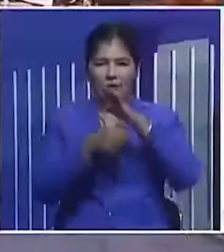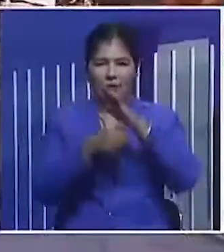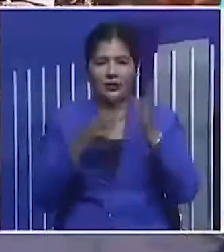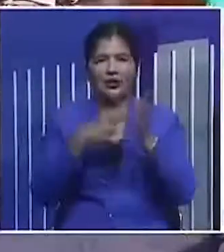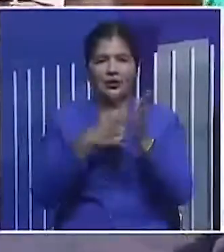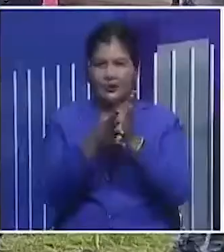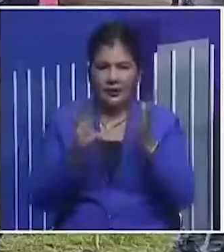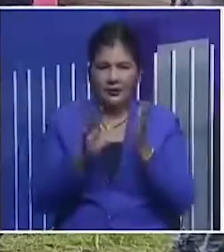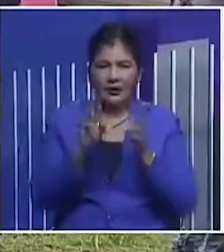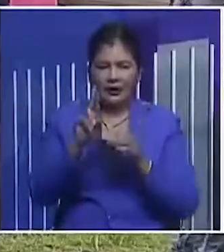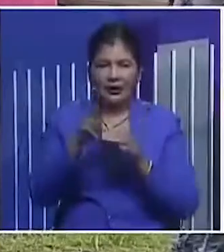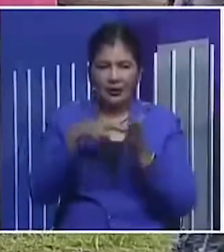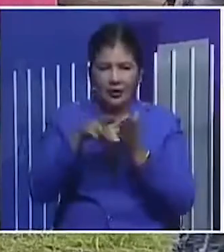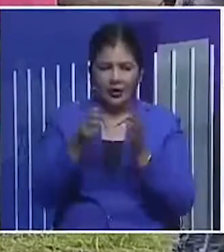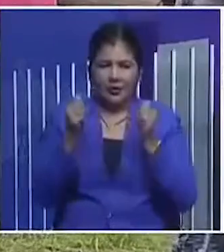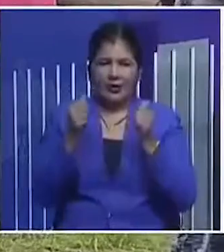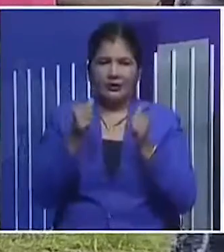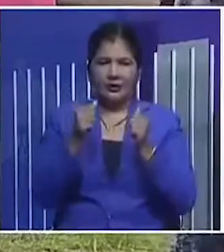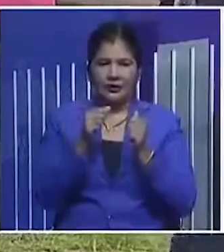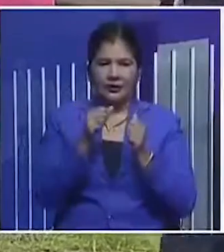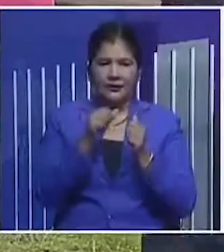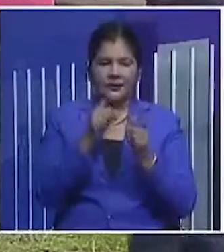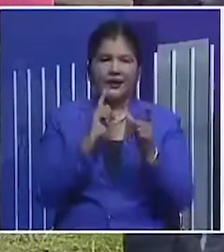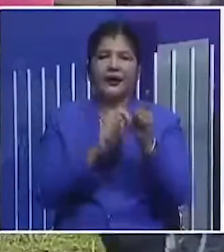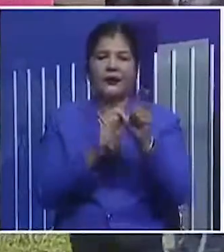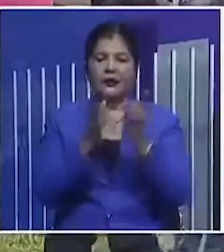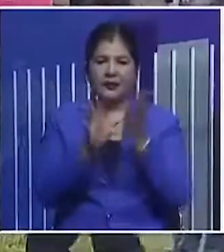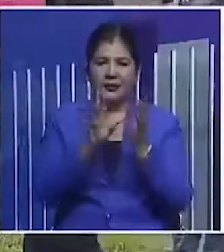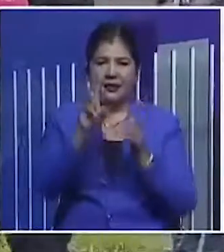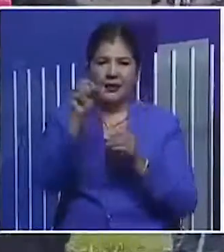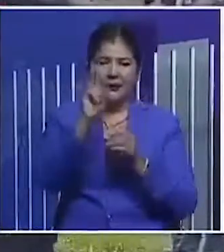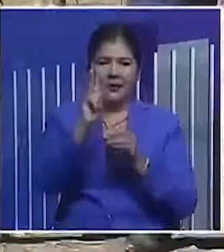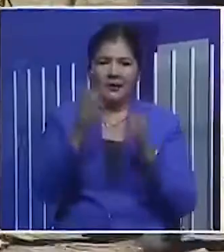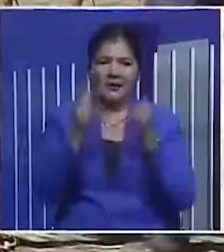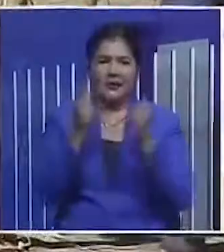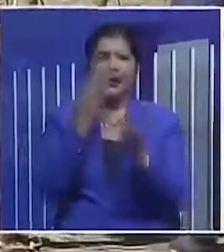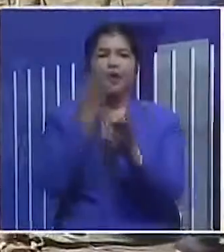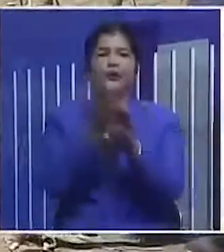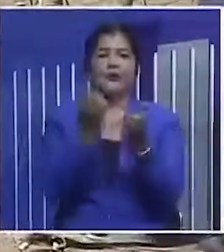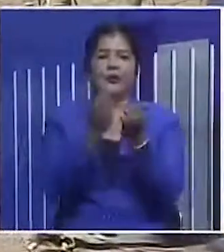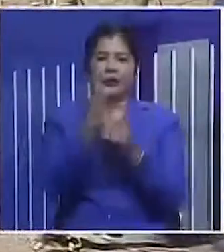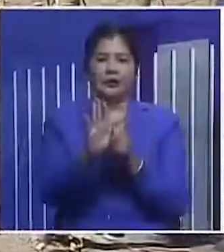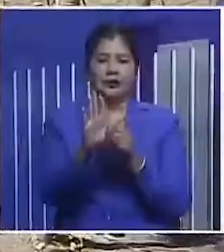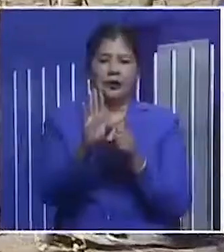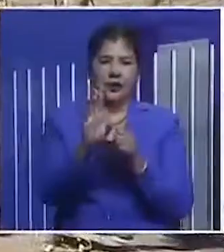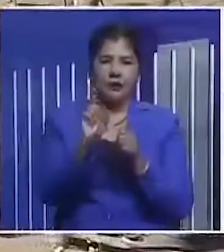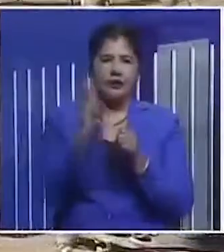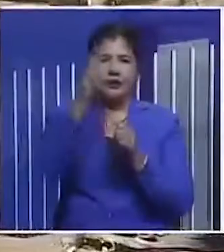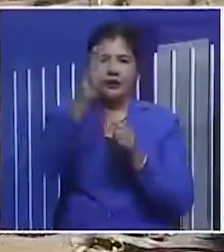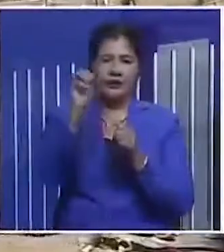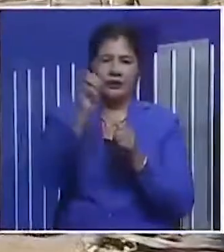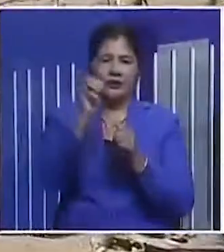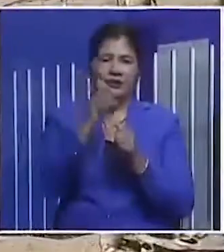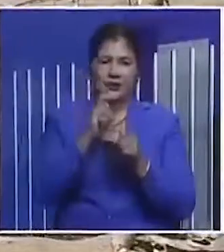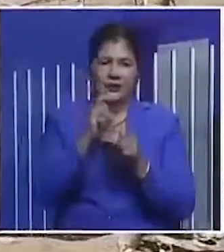कंग्रेसबाट रगबहादुर खाती र नेकपा एमालेबाट रामबहादुर बानिया उम्मेद्वार रहेका छन्। 7/30 निर्वाचन भएको